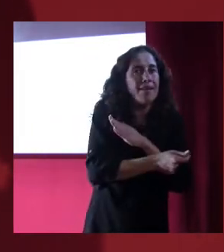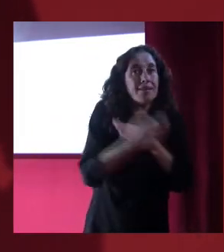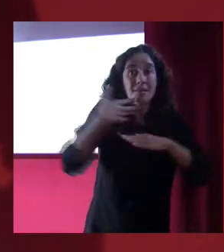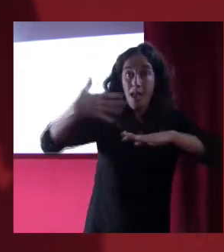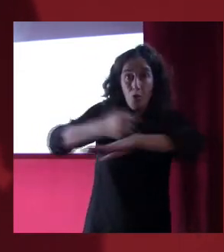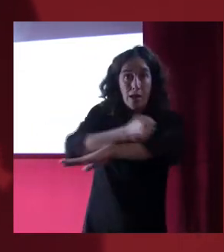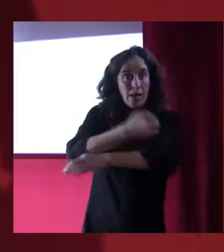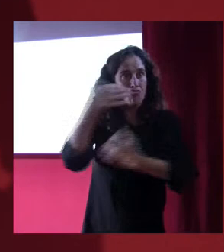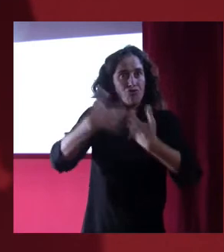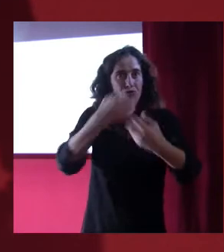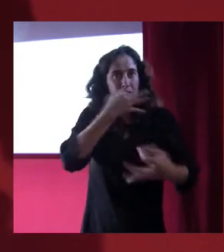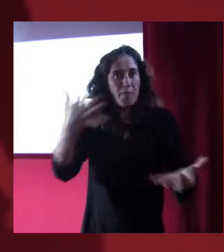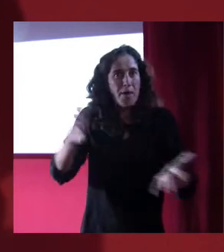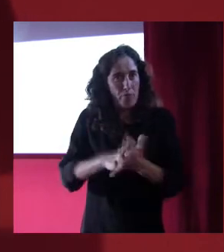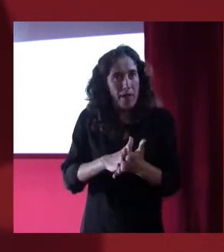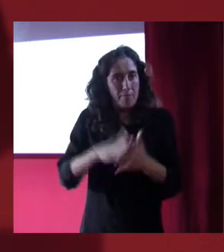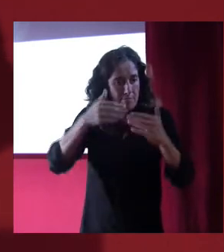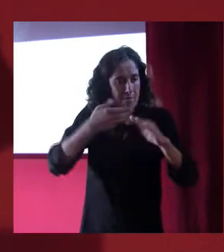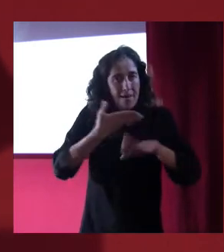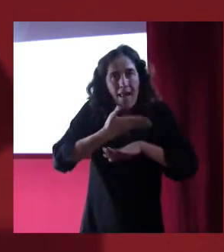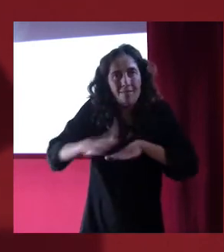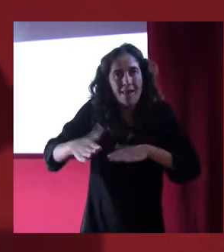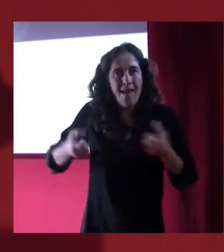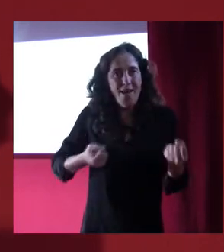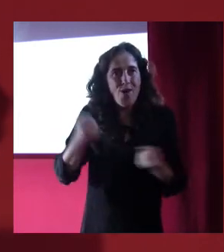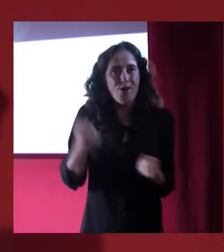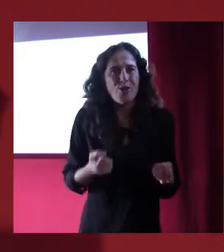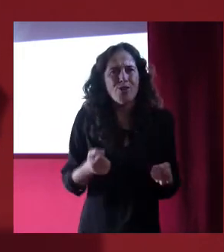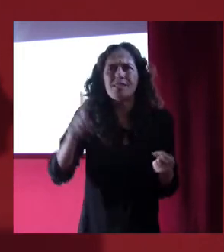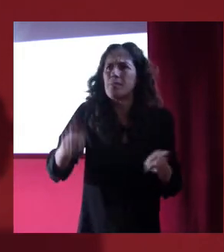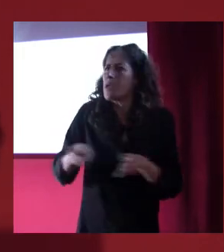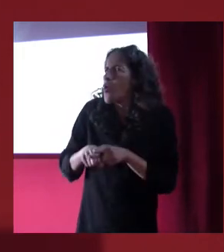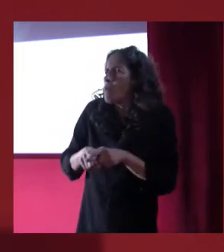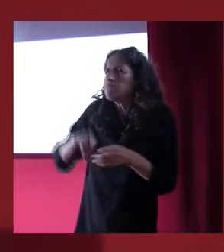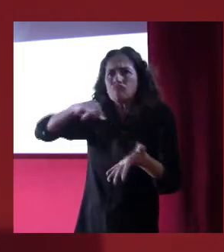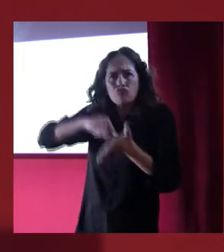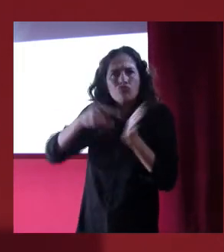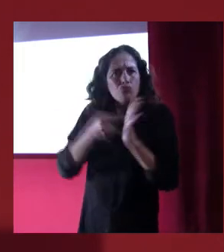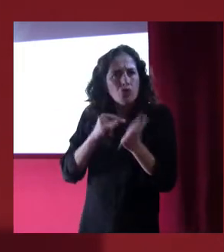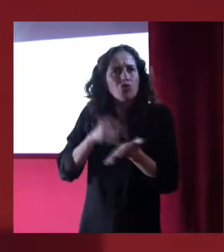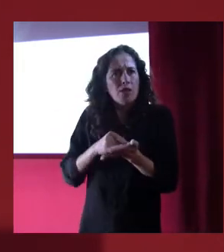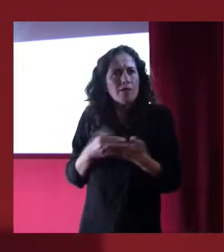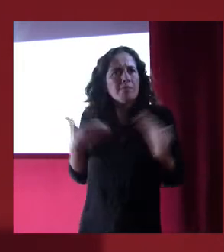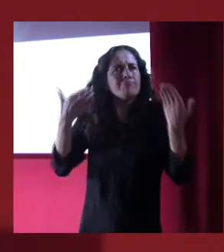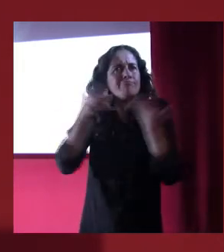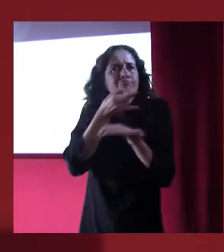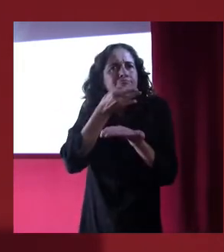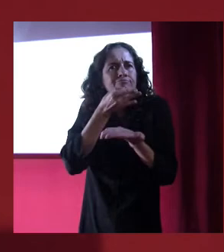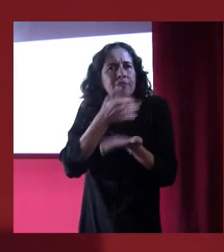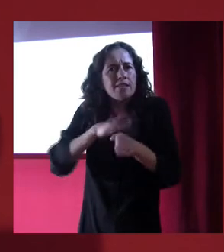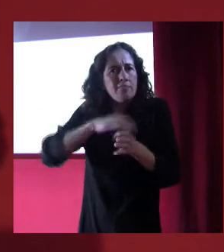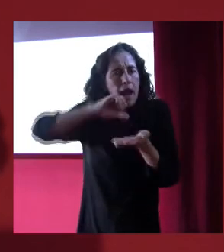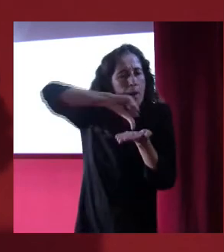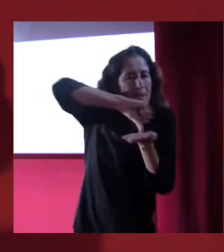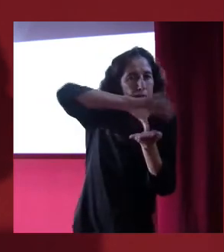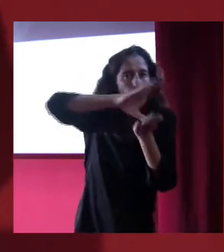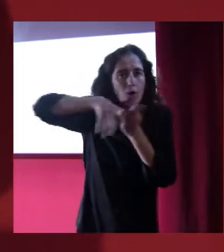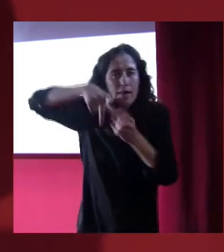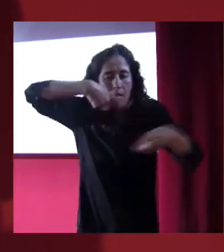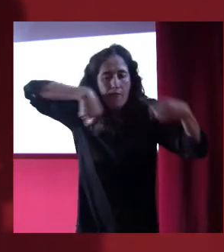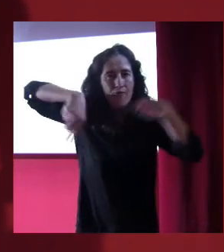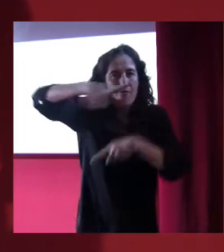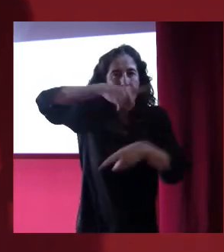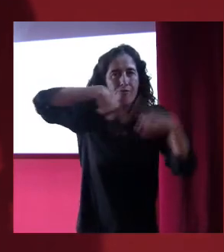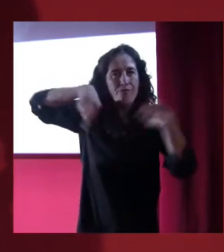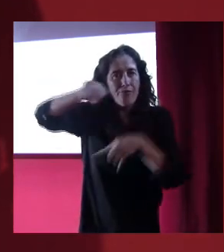Rodalies funcionés bé. Necessitem projectes que afavoreixin aquesta intermodalitat a nivell metropolità. Com per exemple